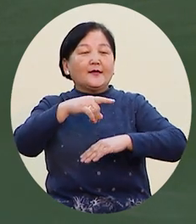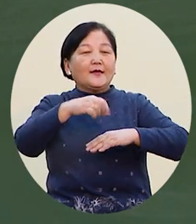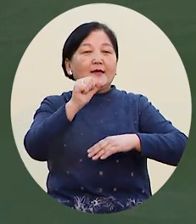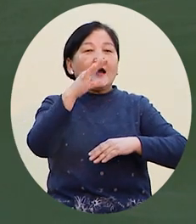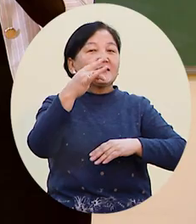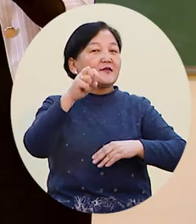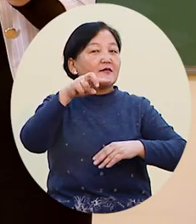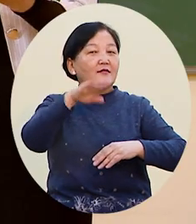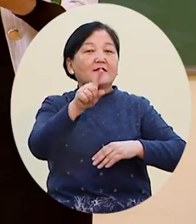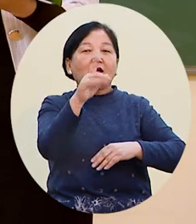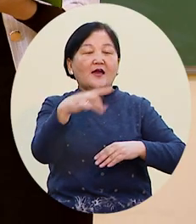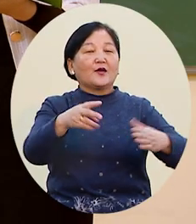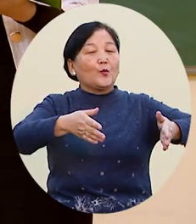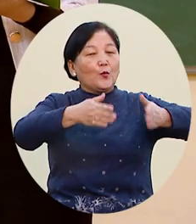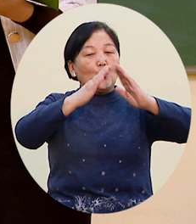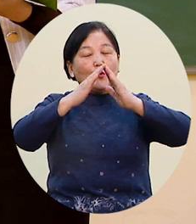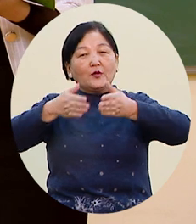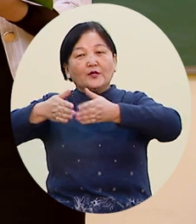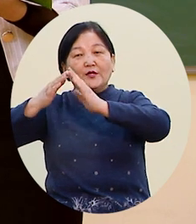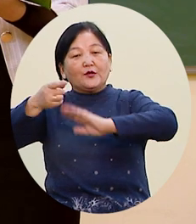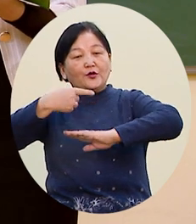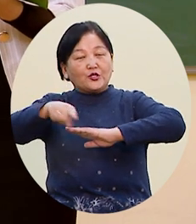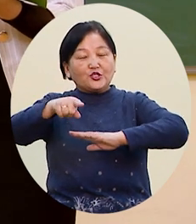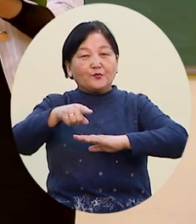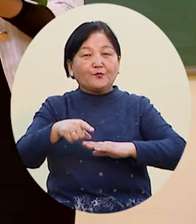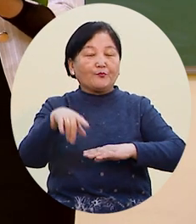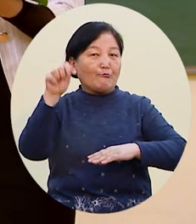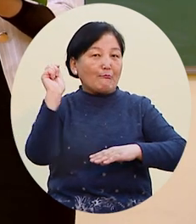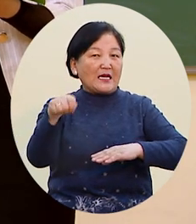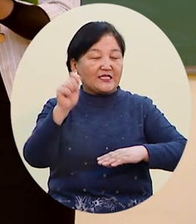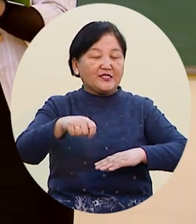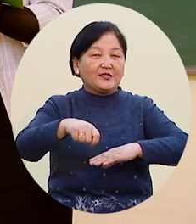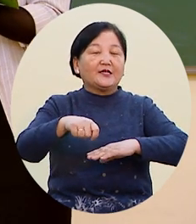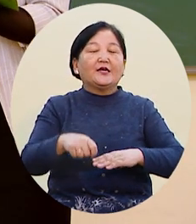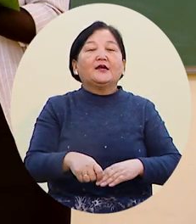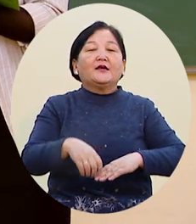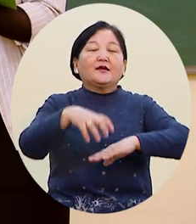наар нутгалдаг эгэл малчны хотонд ихэр гурван ишиг төржээ.